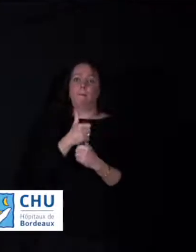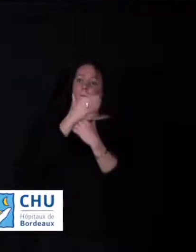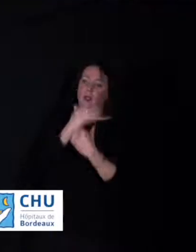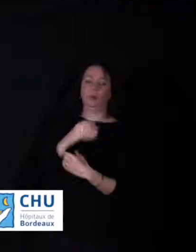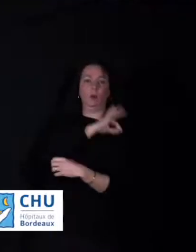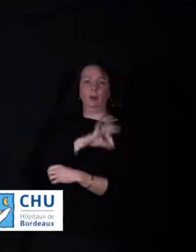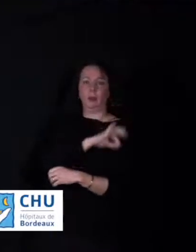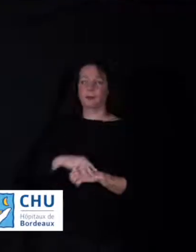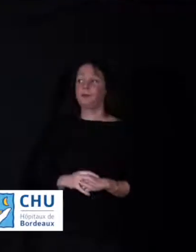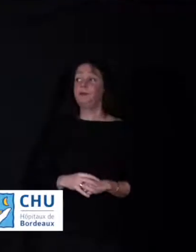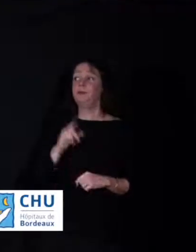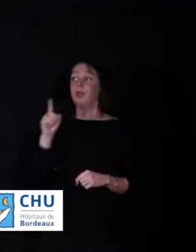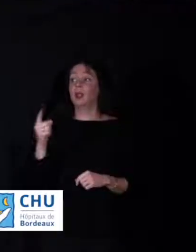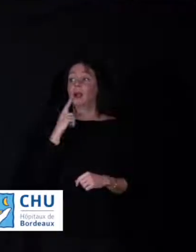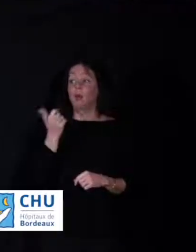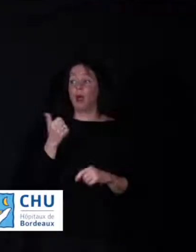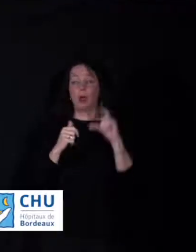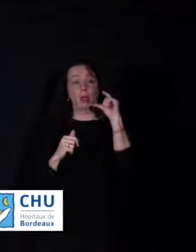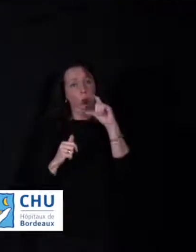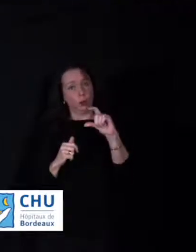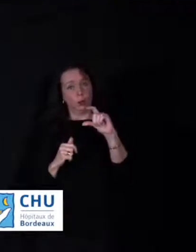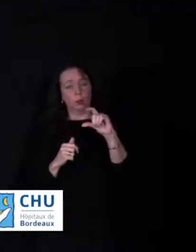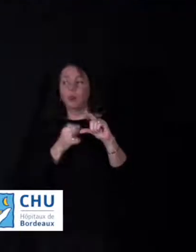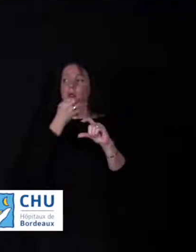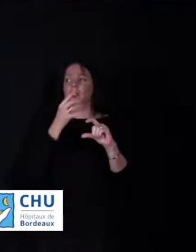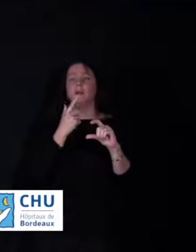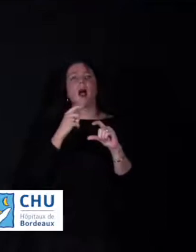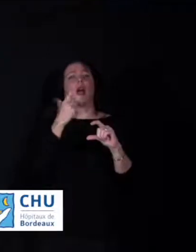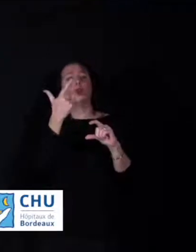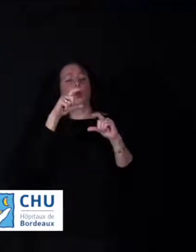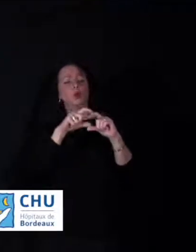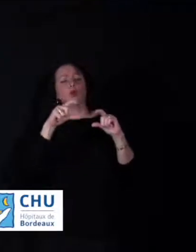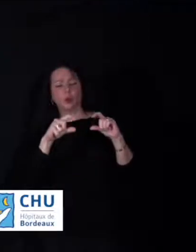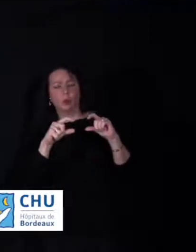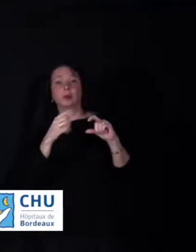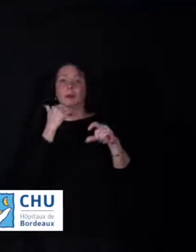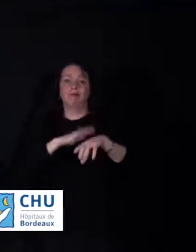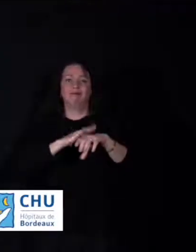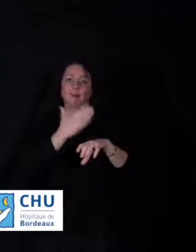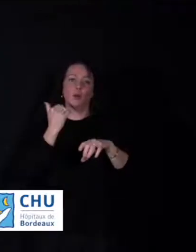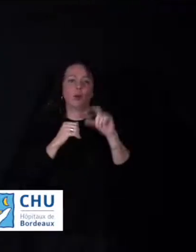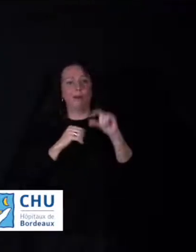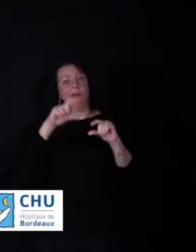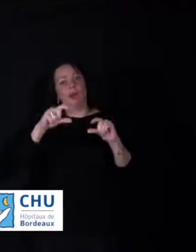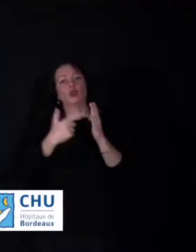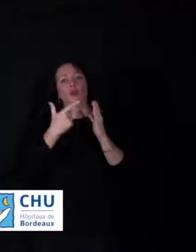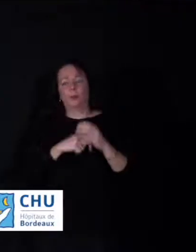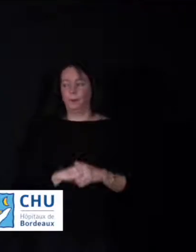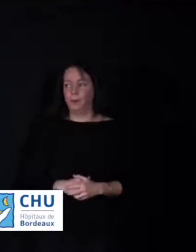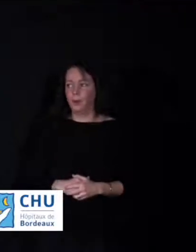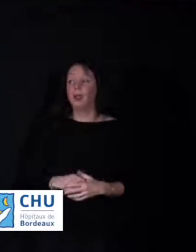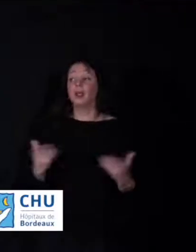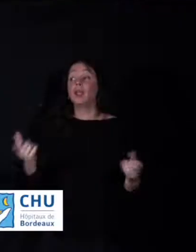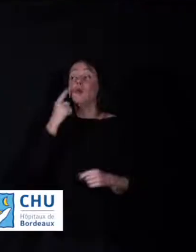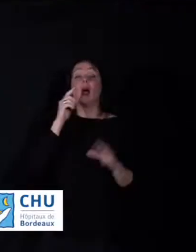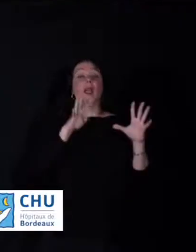ici la couverture avec une dose, et je ne vous parle pas des données avec 2 doses, qui est maintenant le schéma recommandé. On voit qu'en